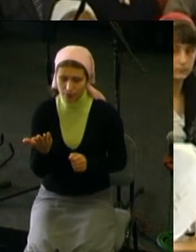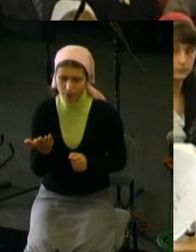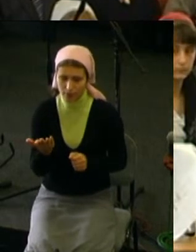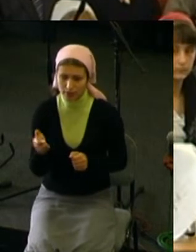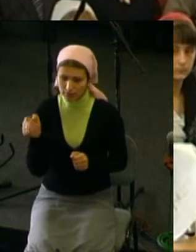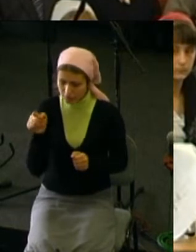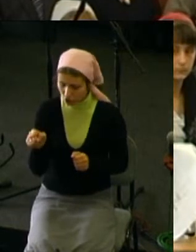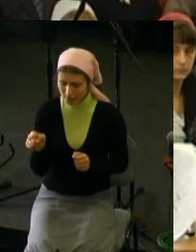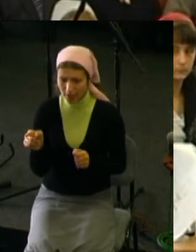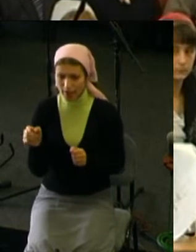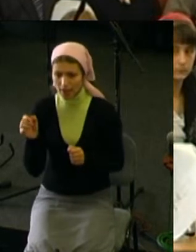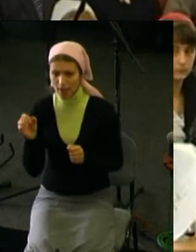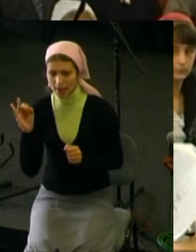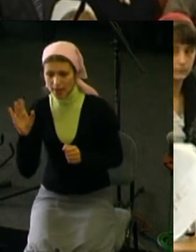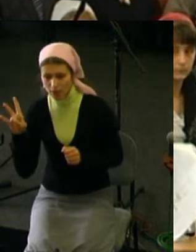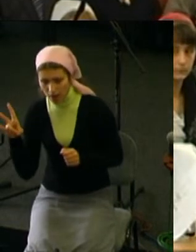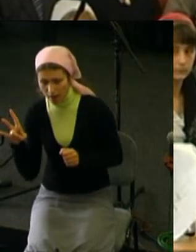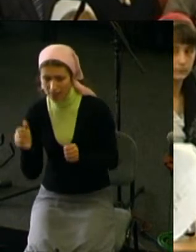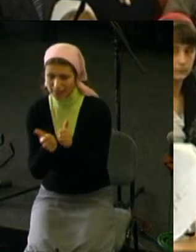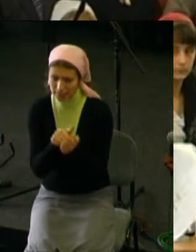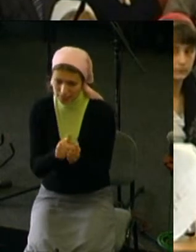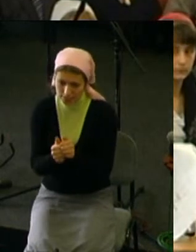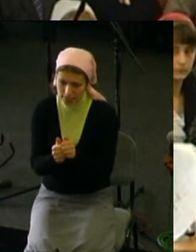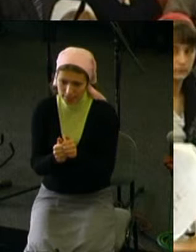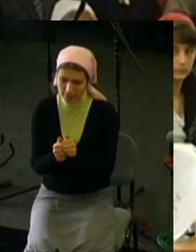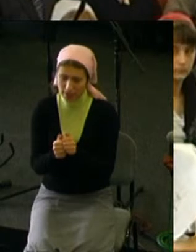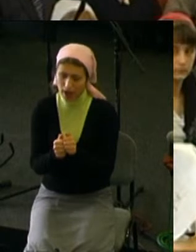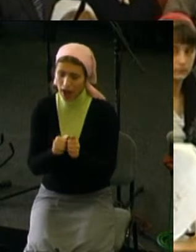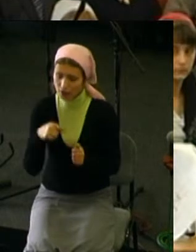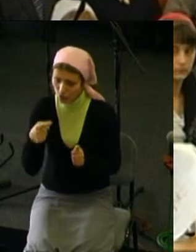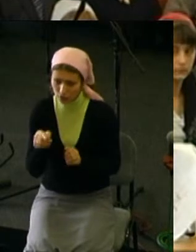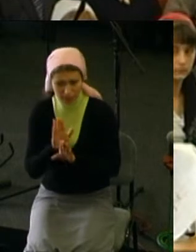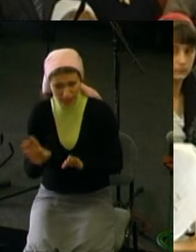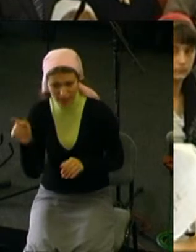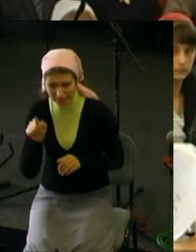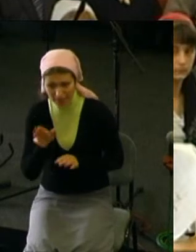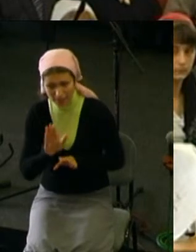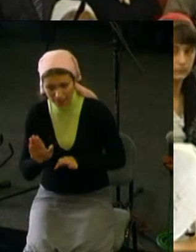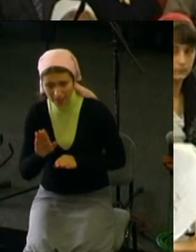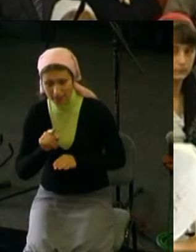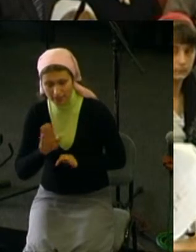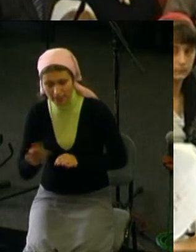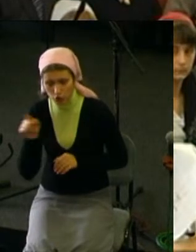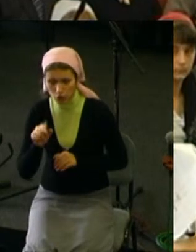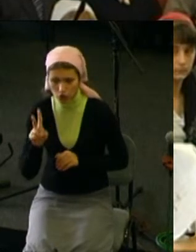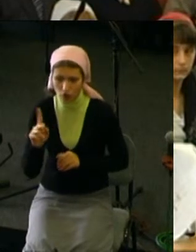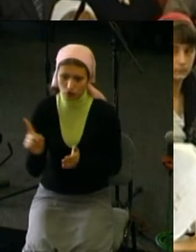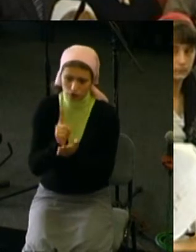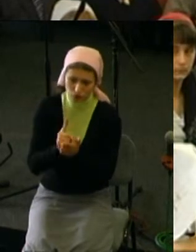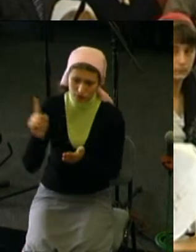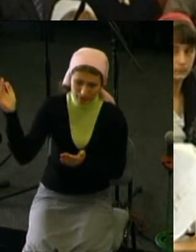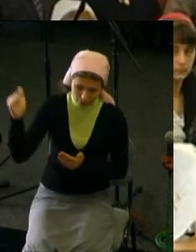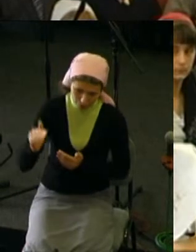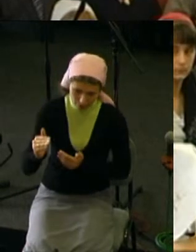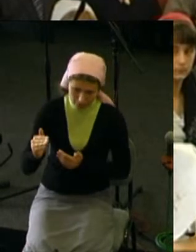це йоан хреститель А я сказав що ні я не я не той хто має прийти Я тільки